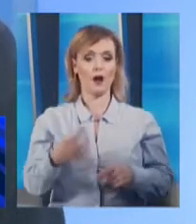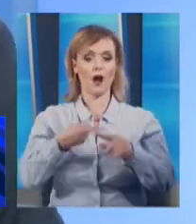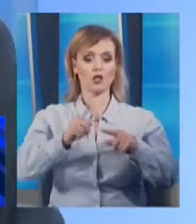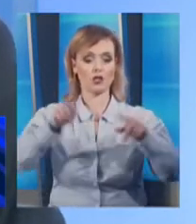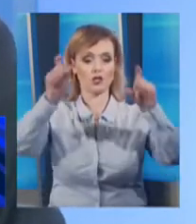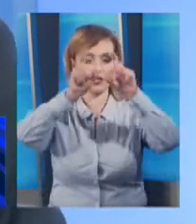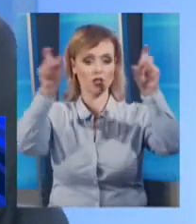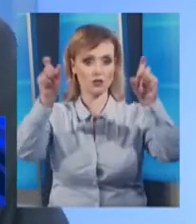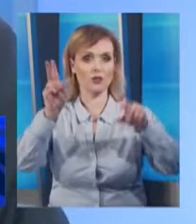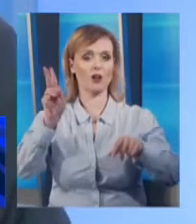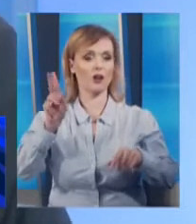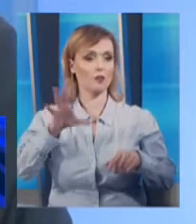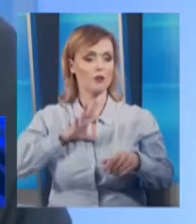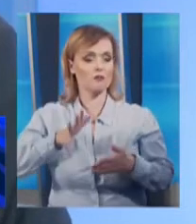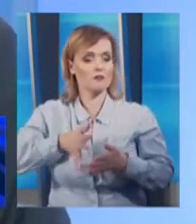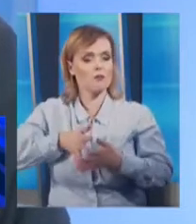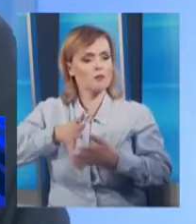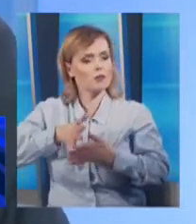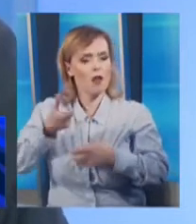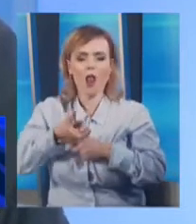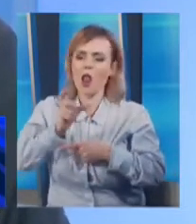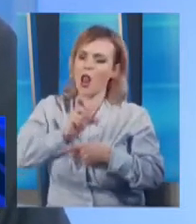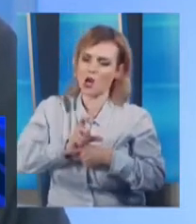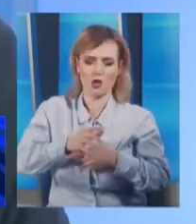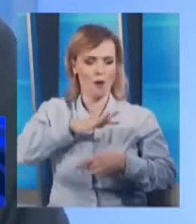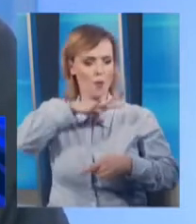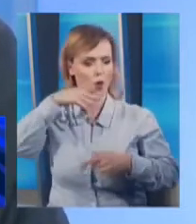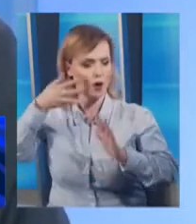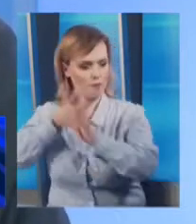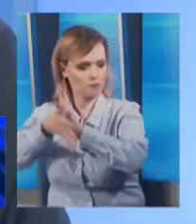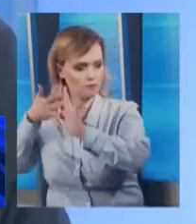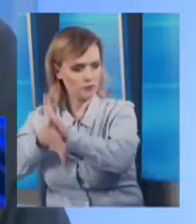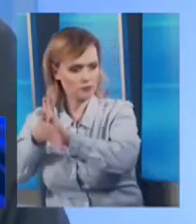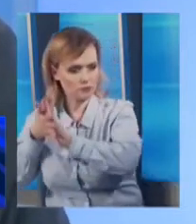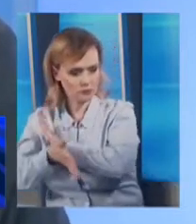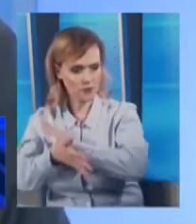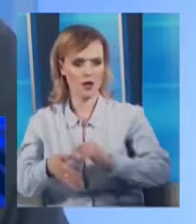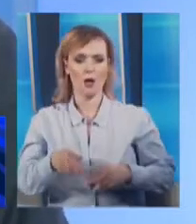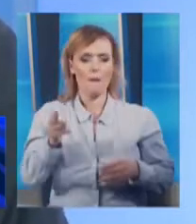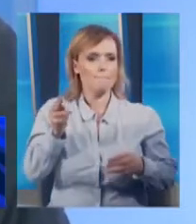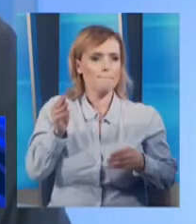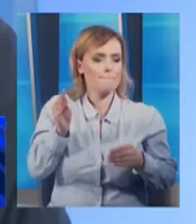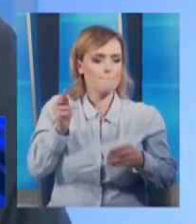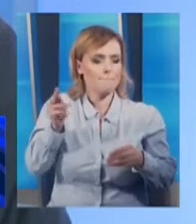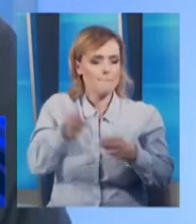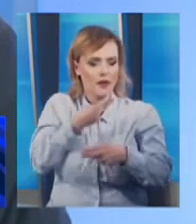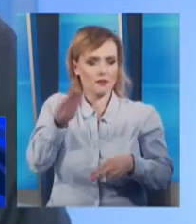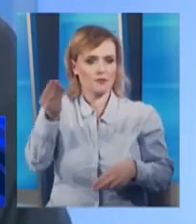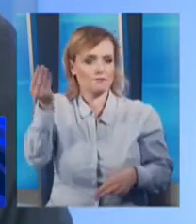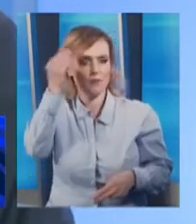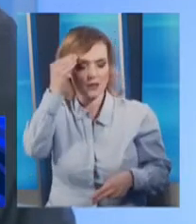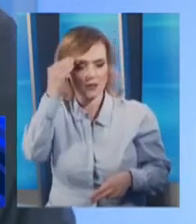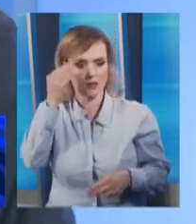umflat, exagerat și fără merite de către actualul președinte, pe care cheltuim 100.000 de lei pe